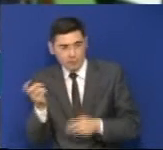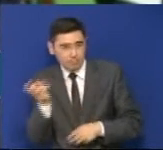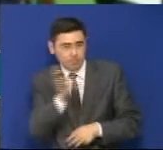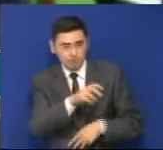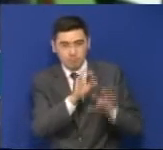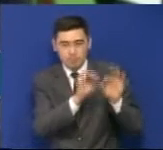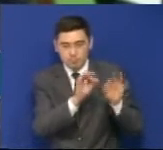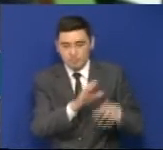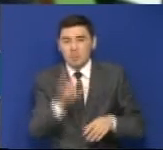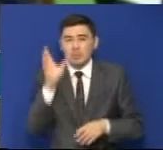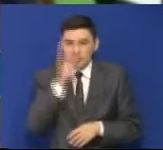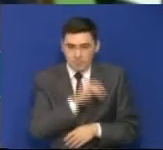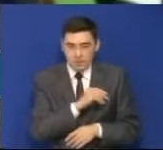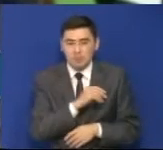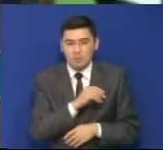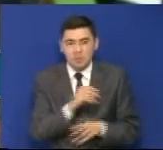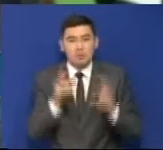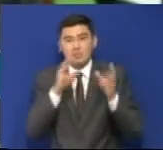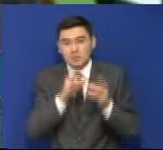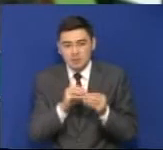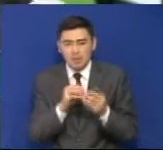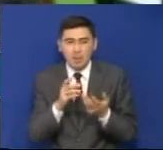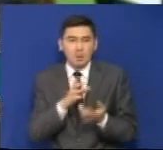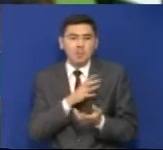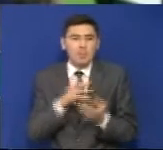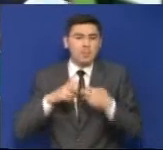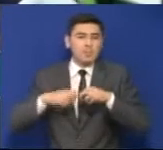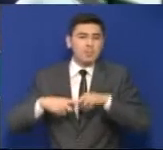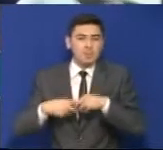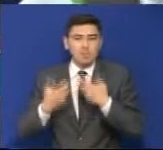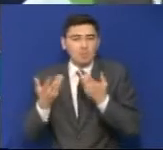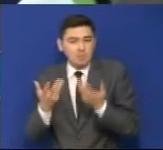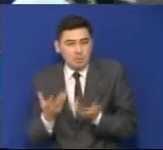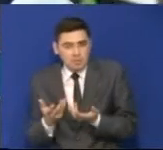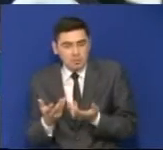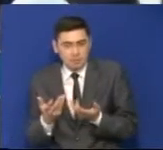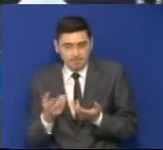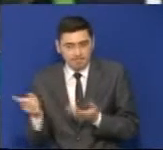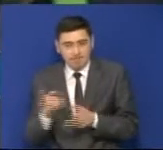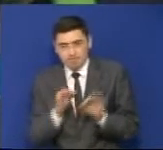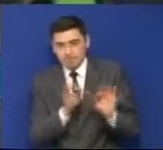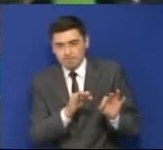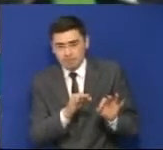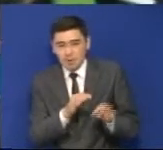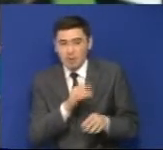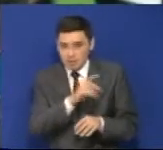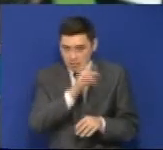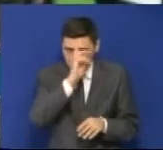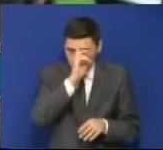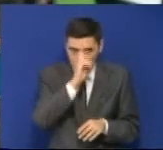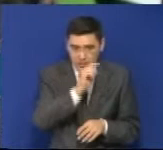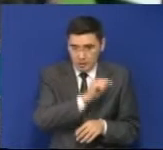кез келген тұрғын осы ашық ақындыққа келіп, өзінде болған проблемаларды көрсетіп, сол бойынша осы мемлекеттік